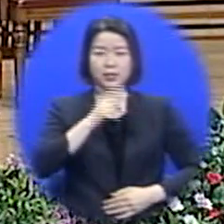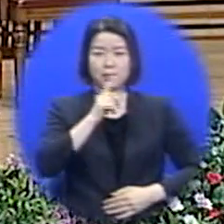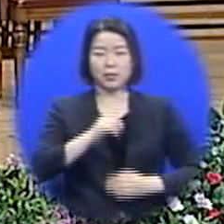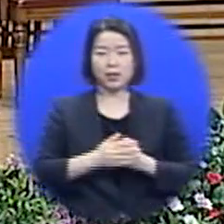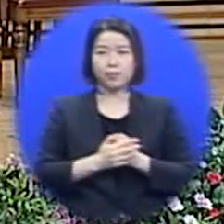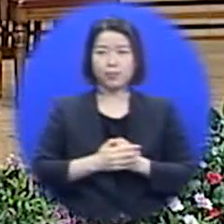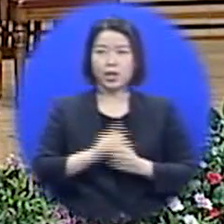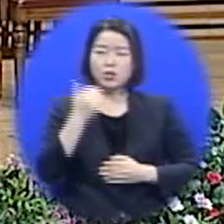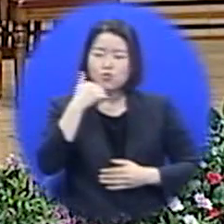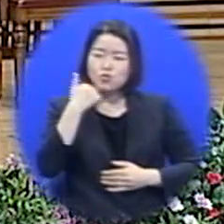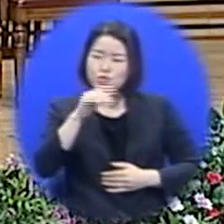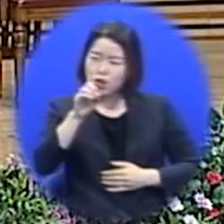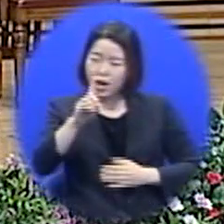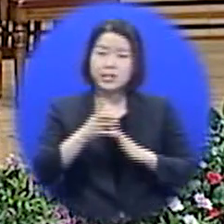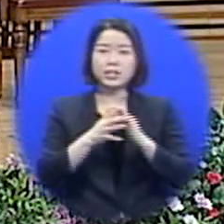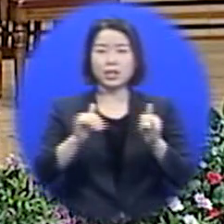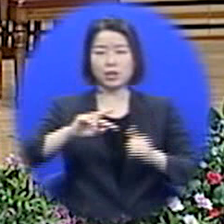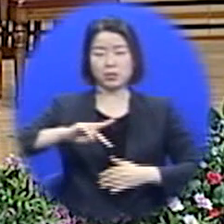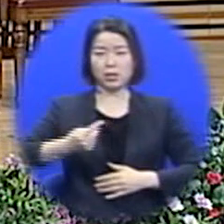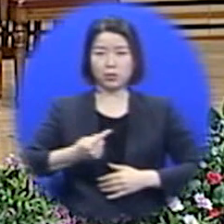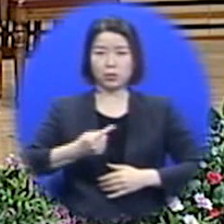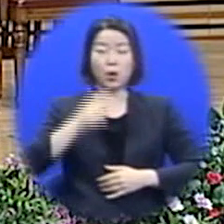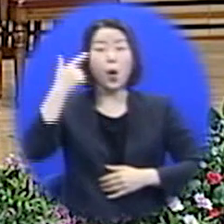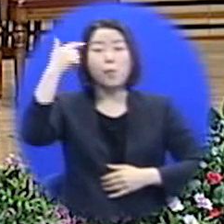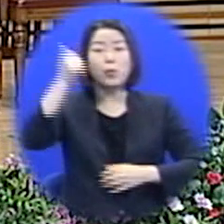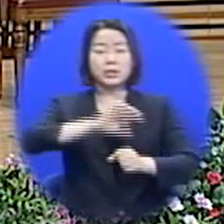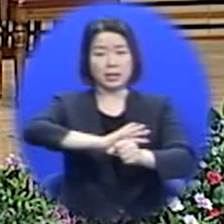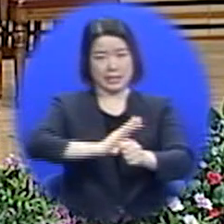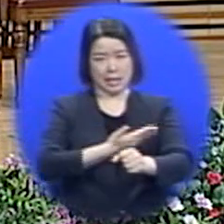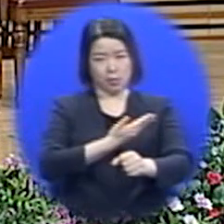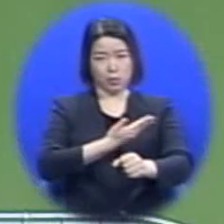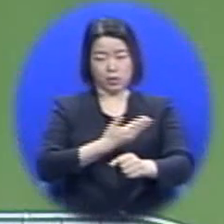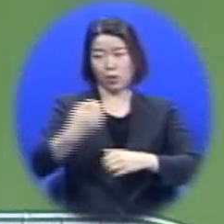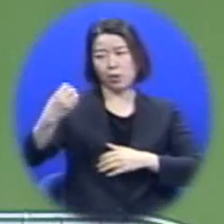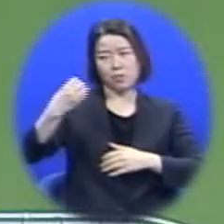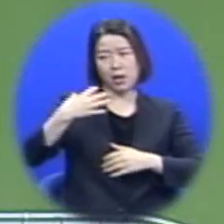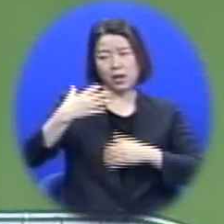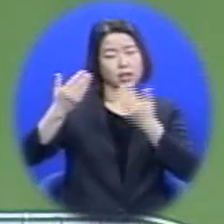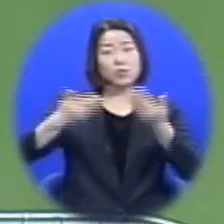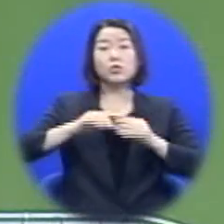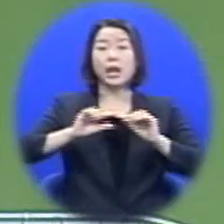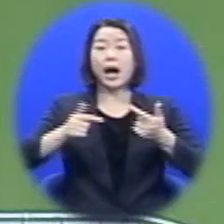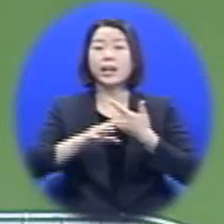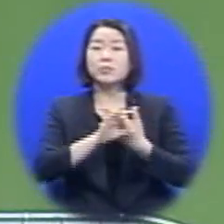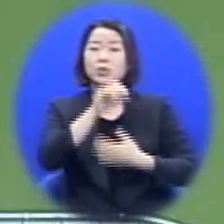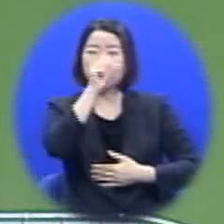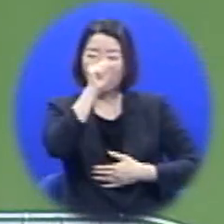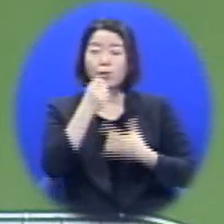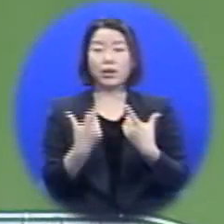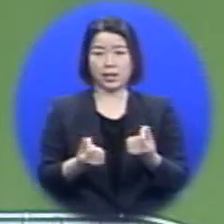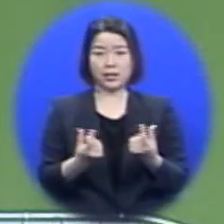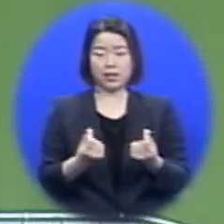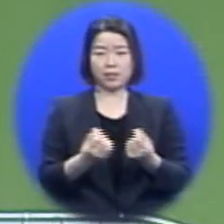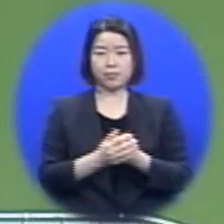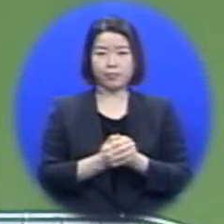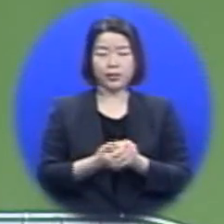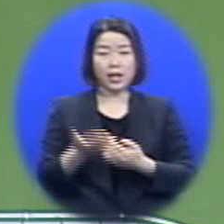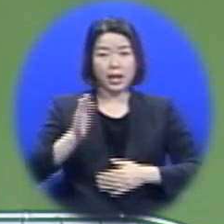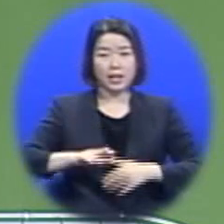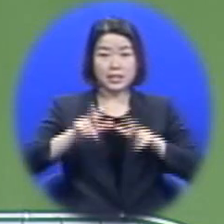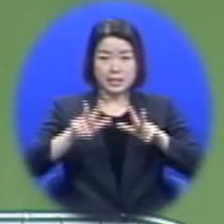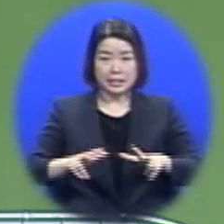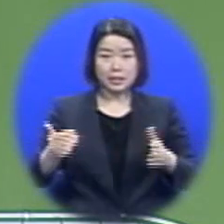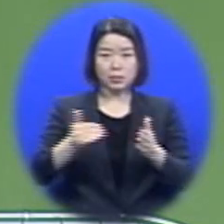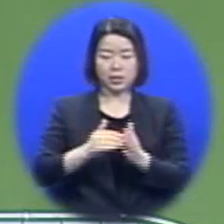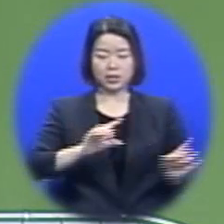잘못했다는 말, 목사님 잘못이에요 이런 말안 했으면 좋겠어요. 그런데 지금까지 살아오면서 하나님이 깨우쳐 주신